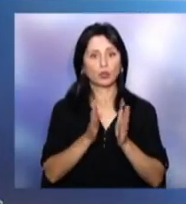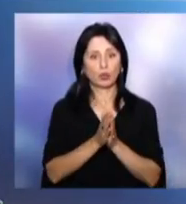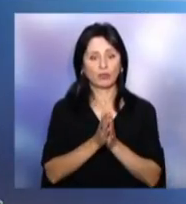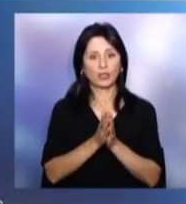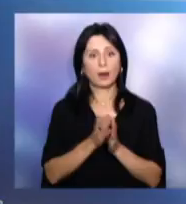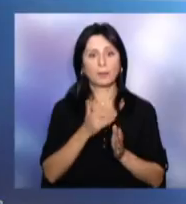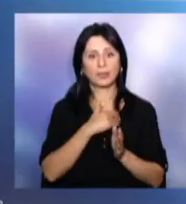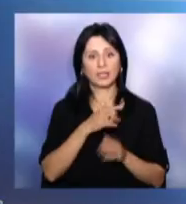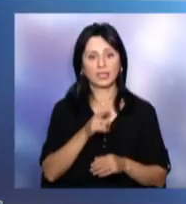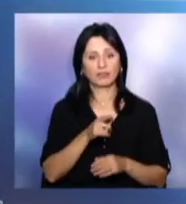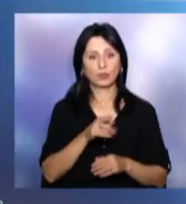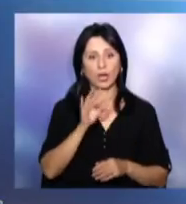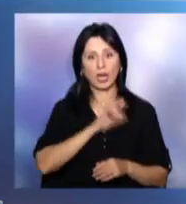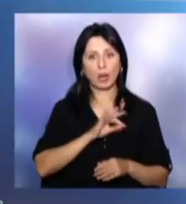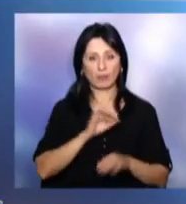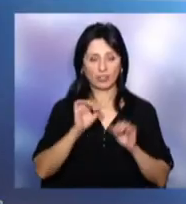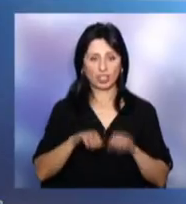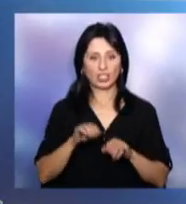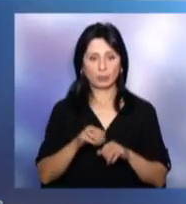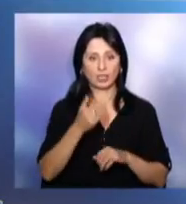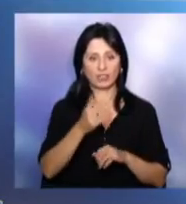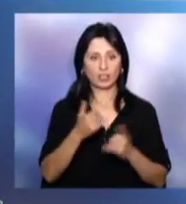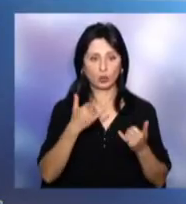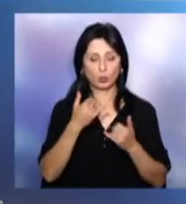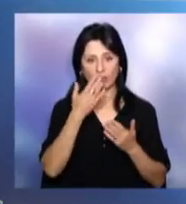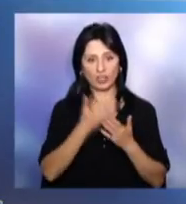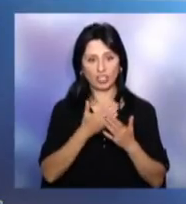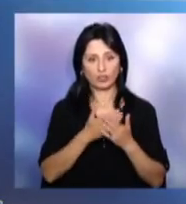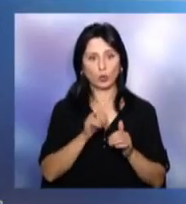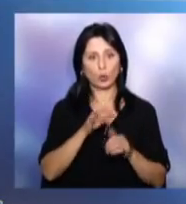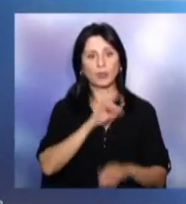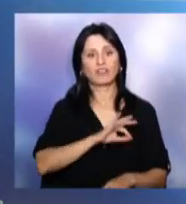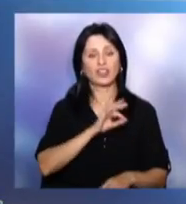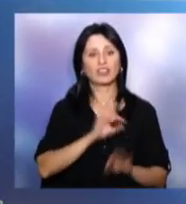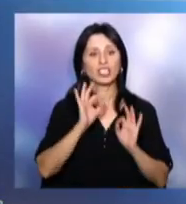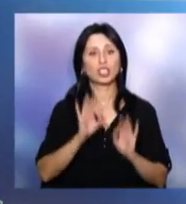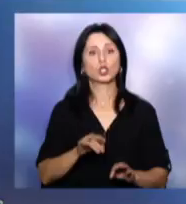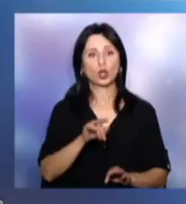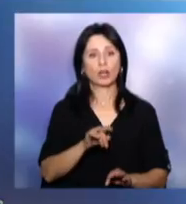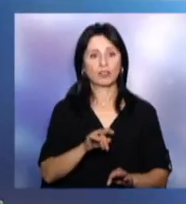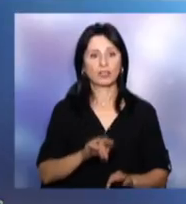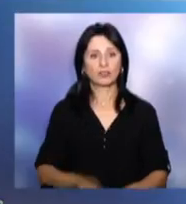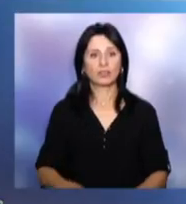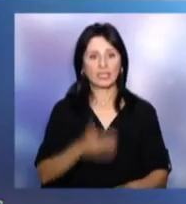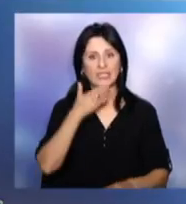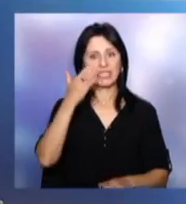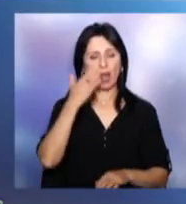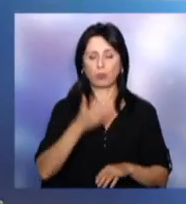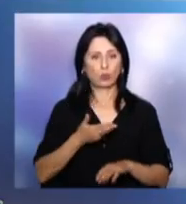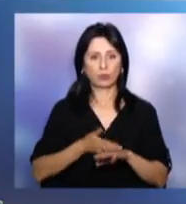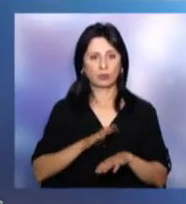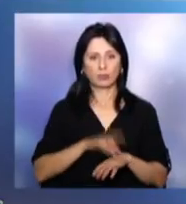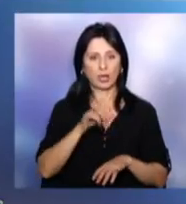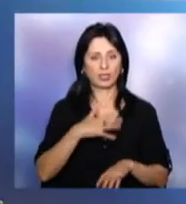და მე მინდა, რომ გამოვიყენოთ ეს შესაძლებლობა, თქვენი სტუმრება და გვაჩვენეთ ამას, როგორ ვიყენებთ სწორად. განსაკუთრებით ზაფხულში ეს ძალიან